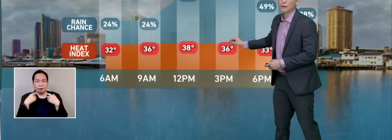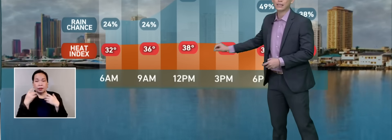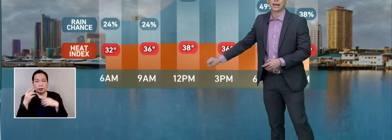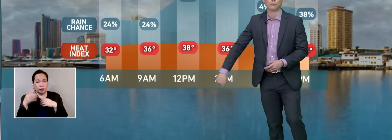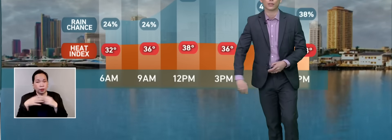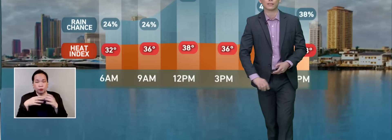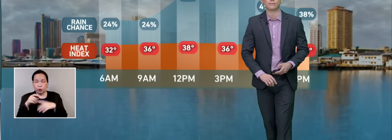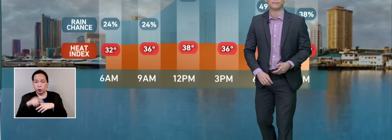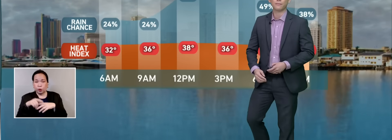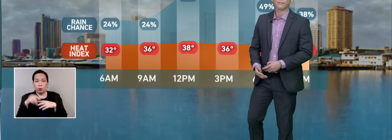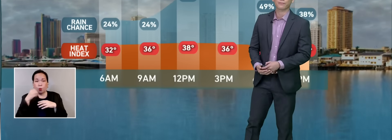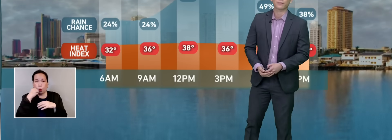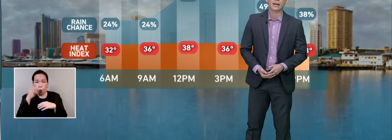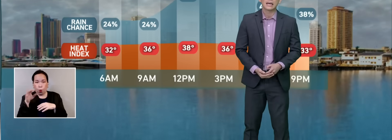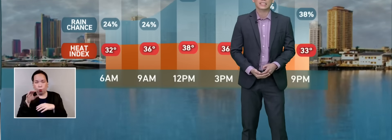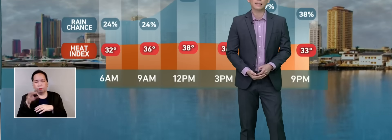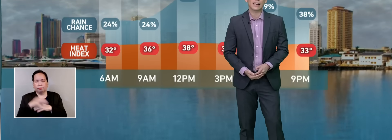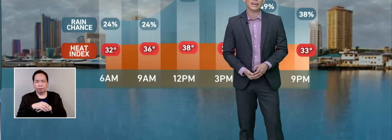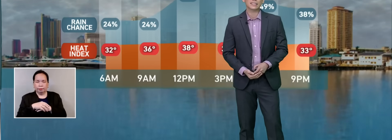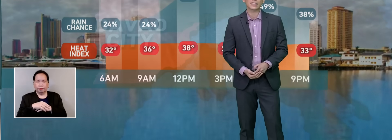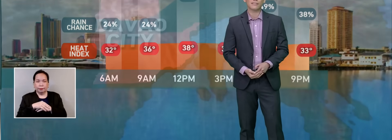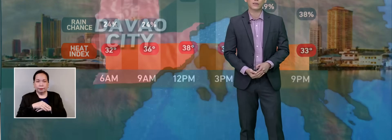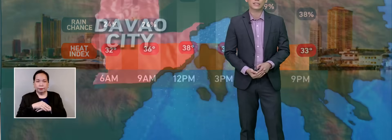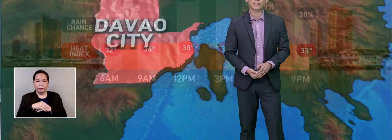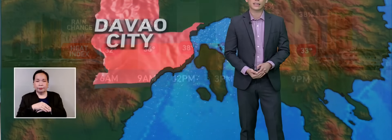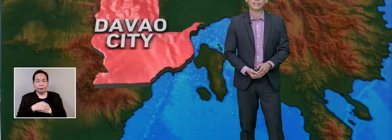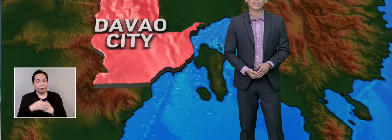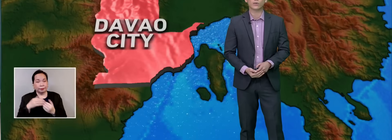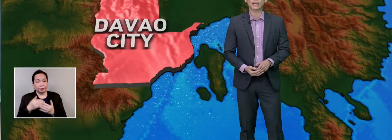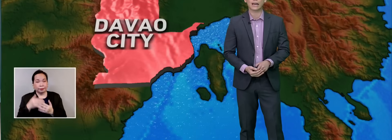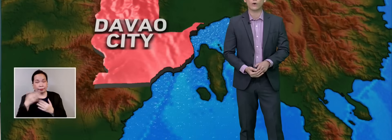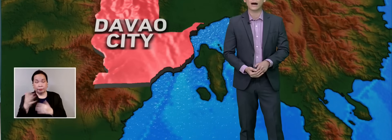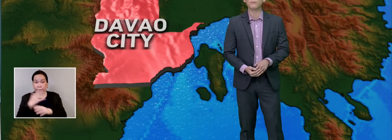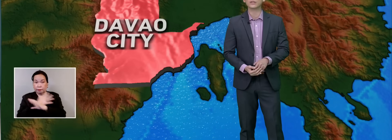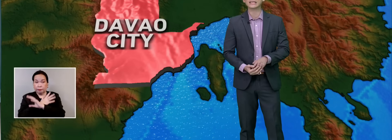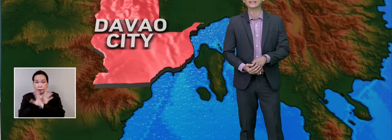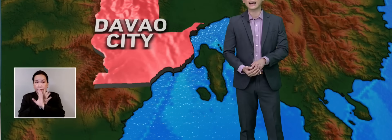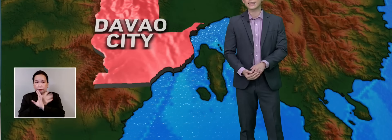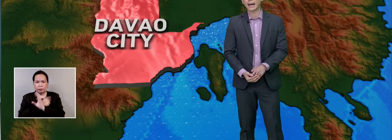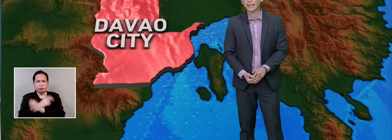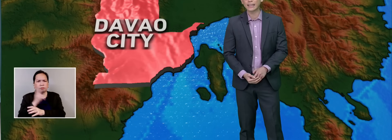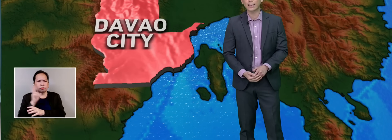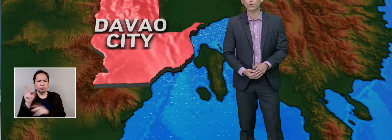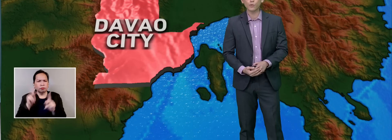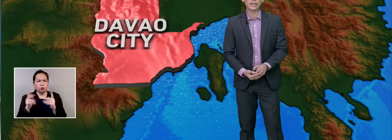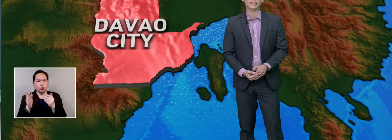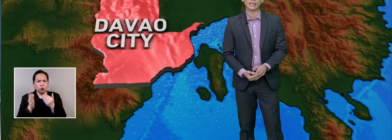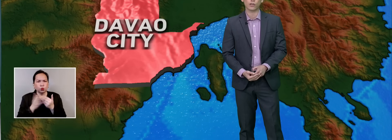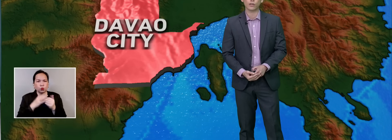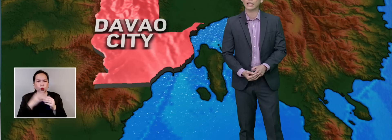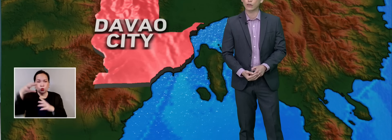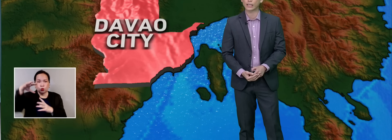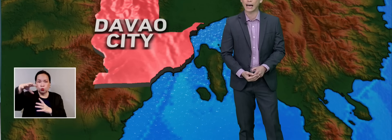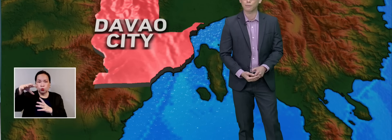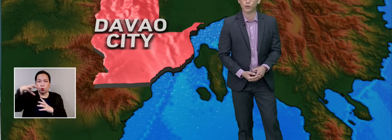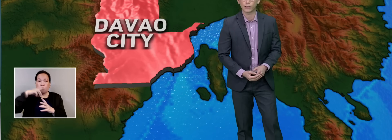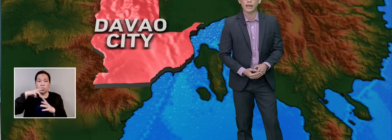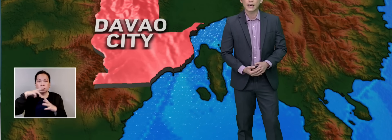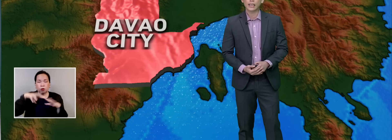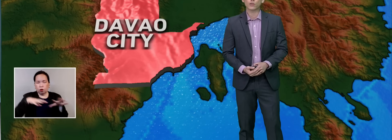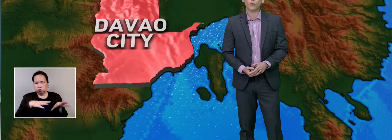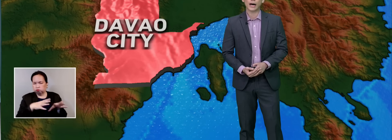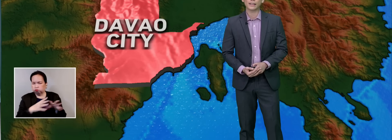bandang dapit hapon. Samantala, sa Davao City, tatlong katao ang muntik nang tangayin ng tubig sa ilog Linggo ng